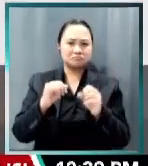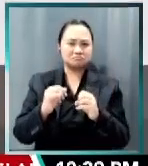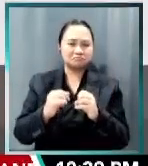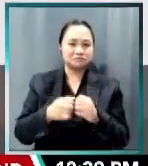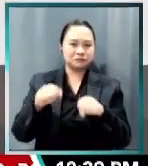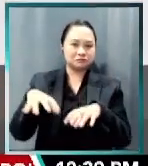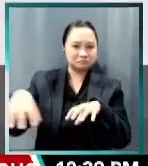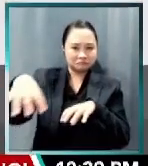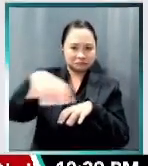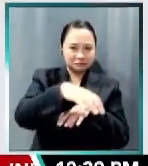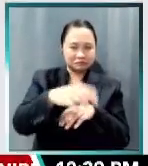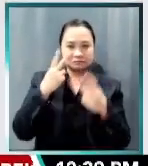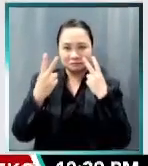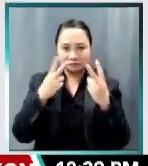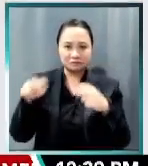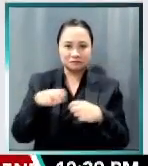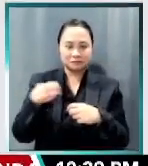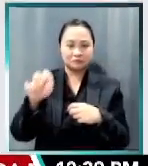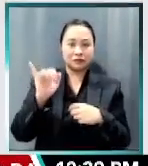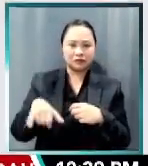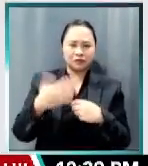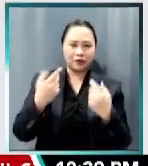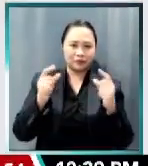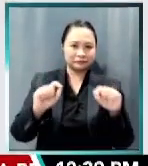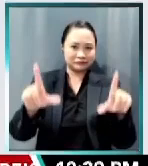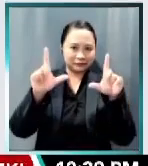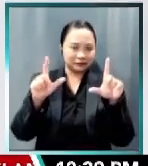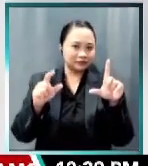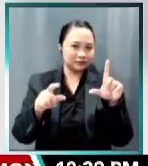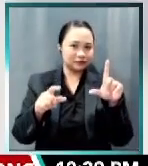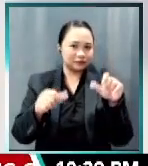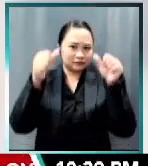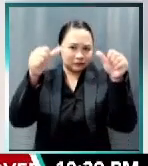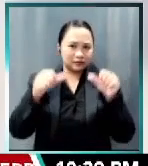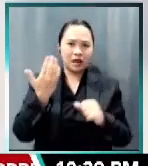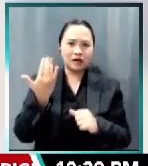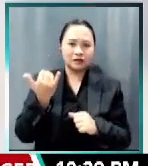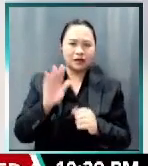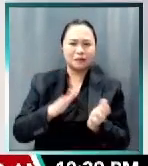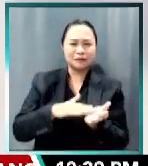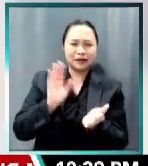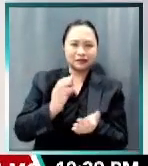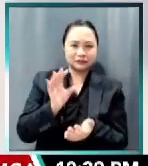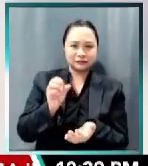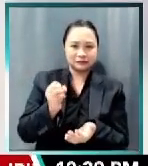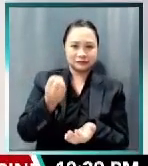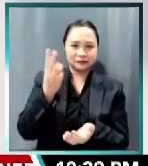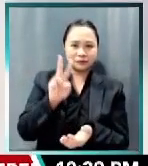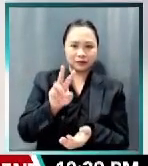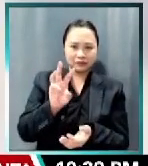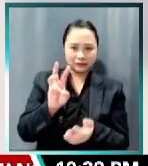sightseeing. Sa nag-viral na post ng isang netizen, umabot sa mahigit 26,000 pesos ang halaga ng kinain nila